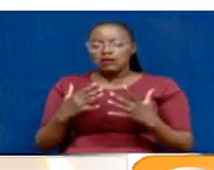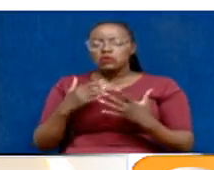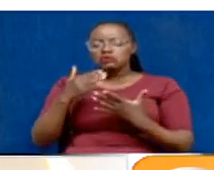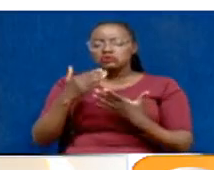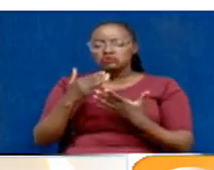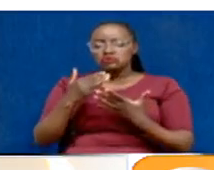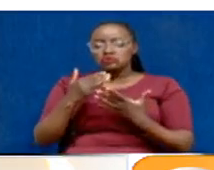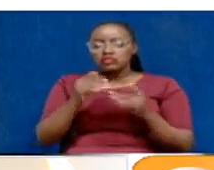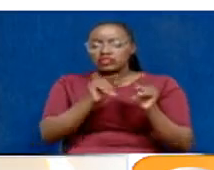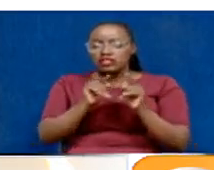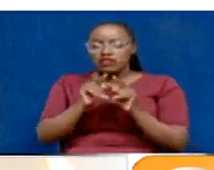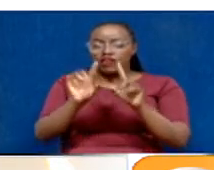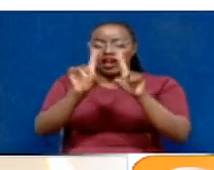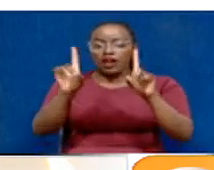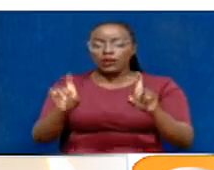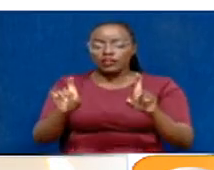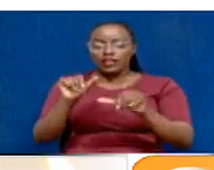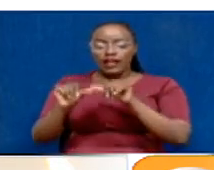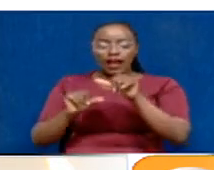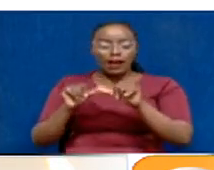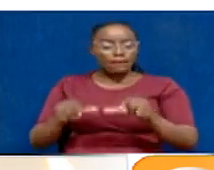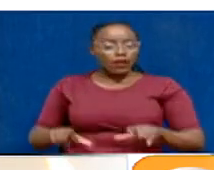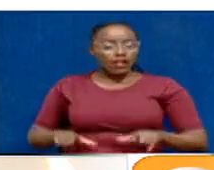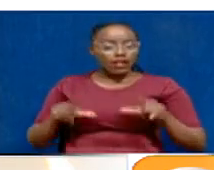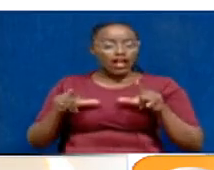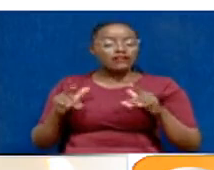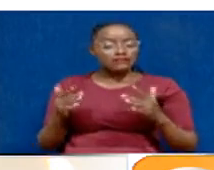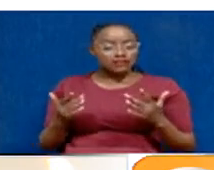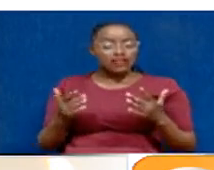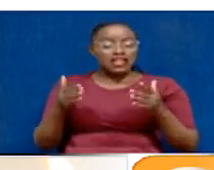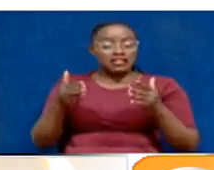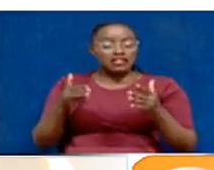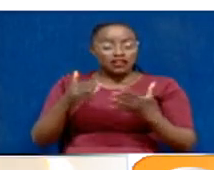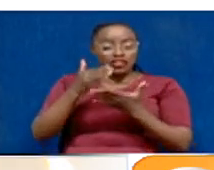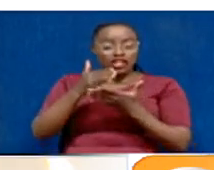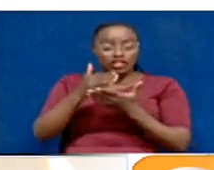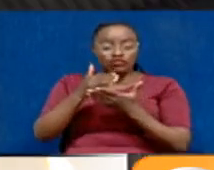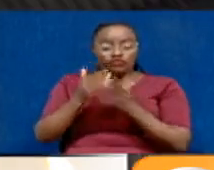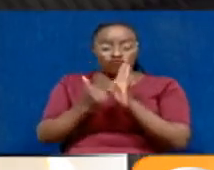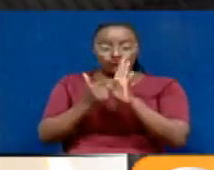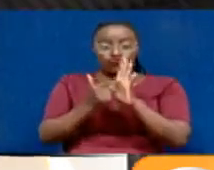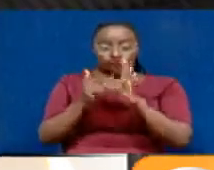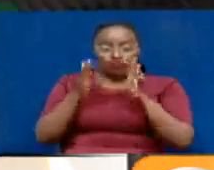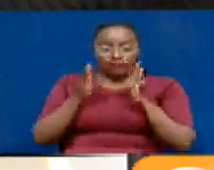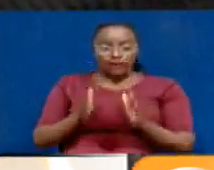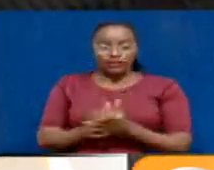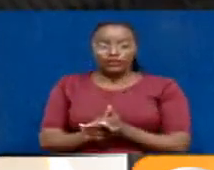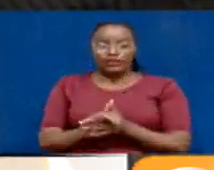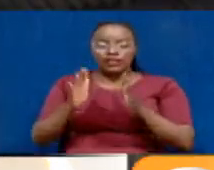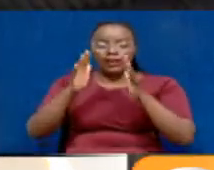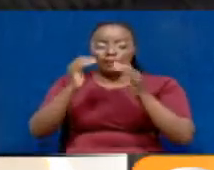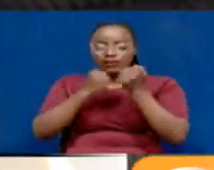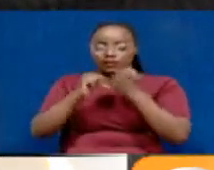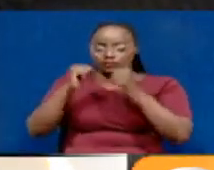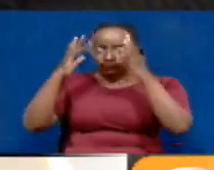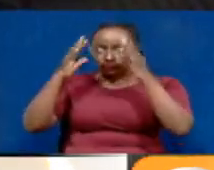pose an age-old question about our existence, and that is, what is the true measure of a man? Licha ya hatua kubwa